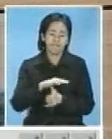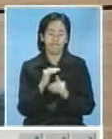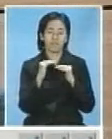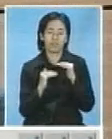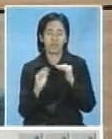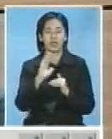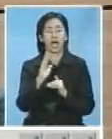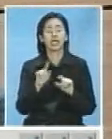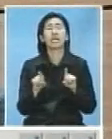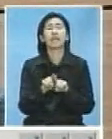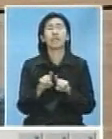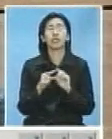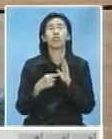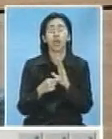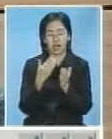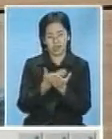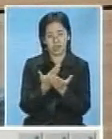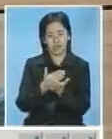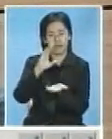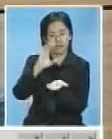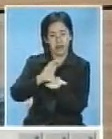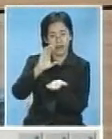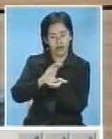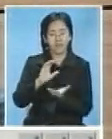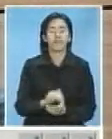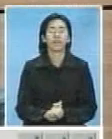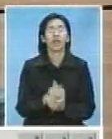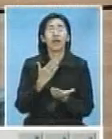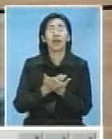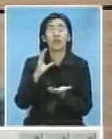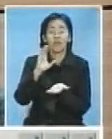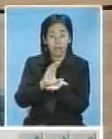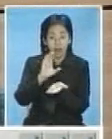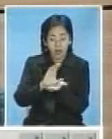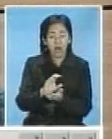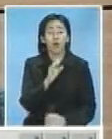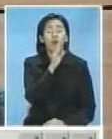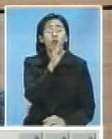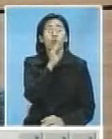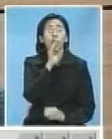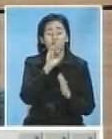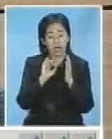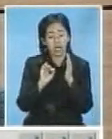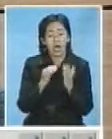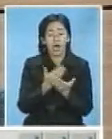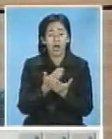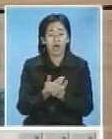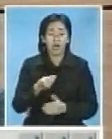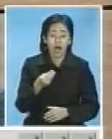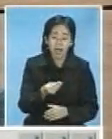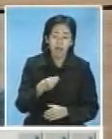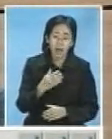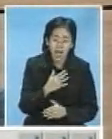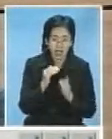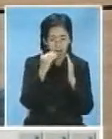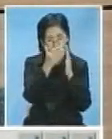มือนอย่างงบประมาณเนี่ยนะคะเราจะพบว่างบประมาณแน่นอนท่านไม่ให้จังหวัดใดจังหวัดหนึ่งหรือไม่ให้ภาคใดเนี่ย